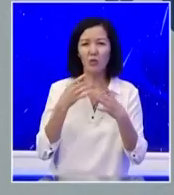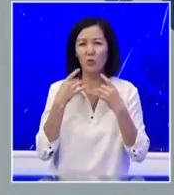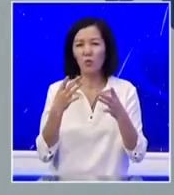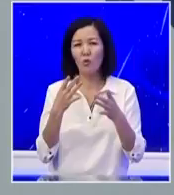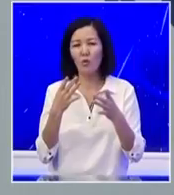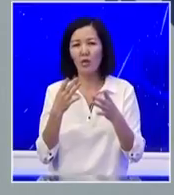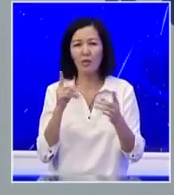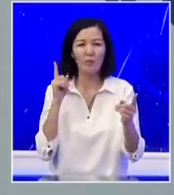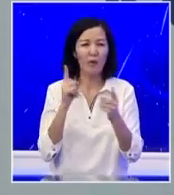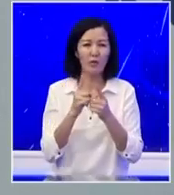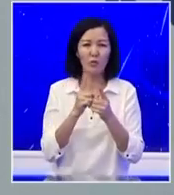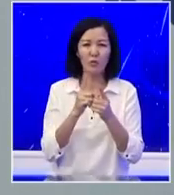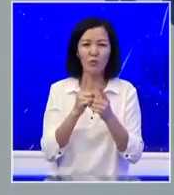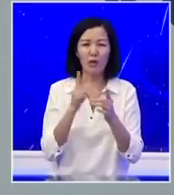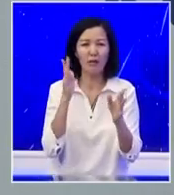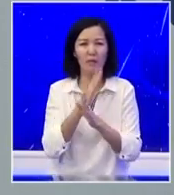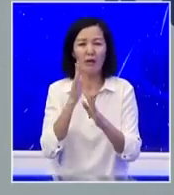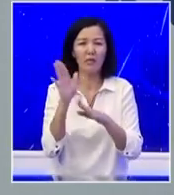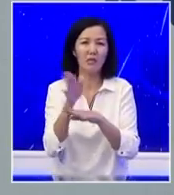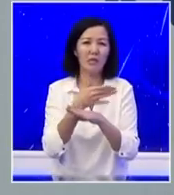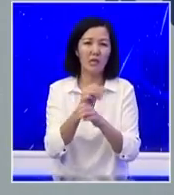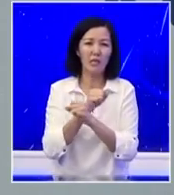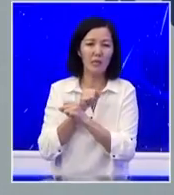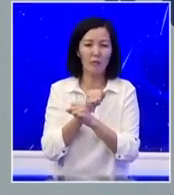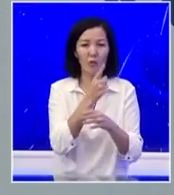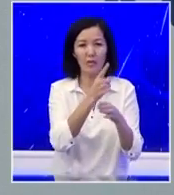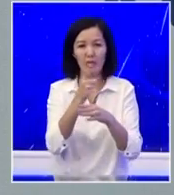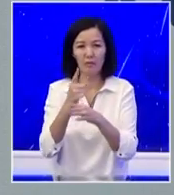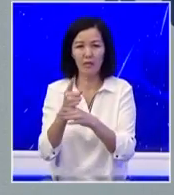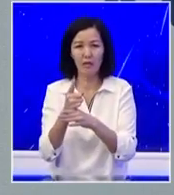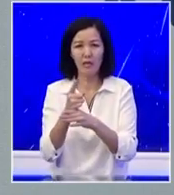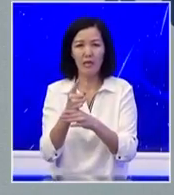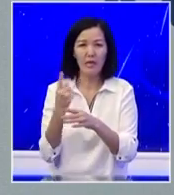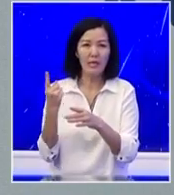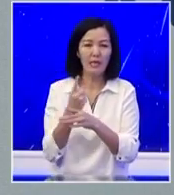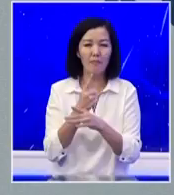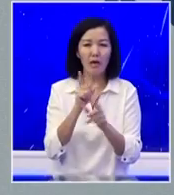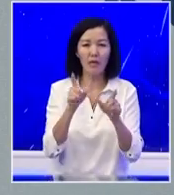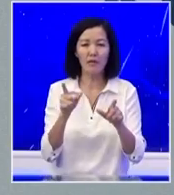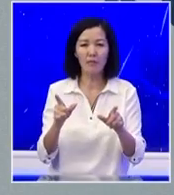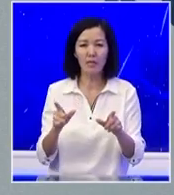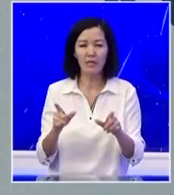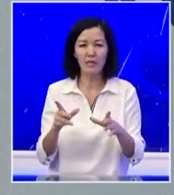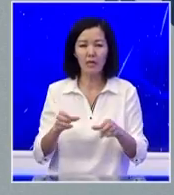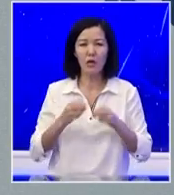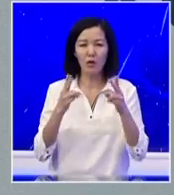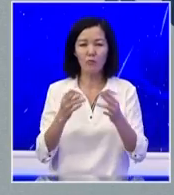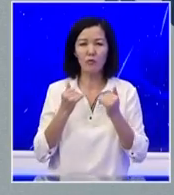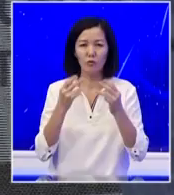той жасауға, бас қосуға, табиғат аясына шығуға тыйым салынады. Бұл ең алдымен азаматтар қауіпсіздігі